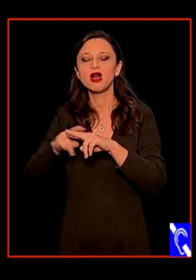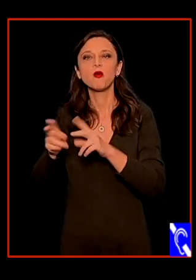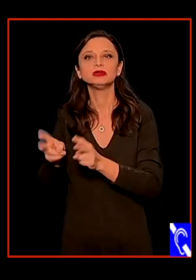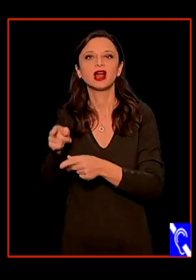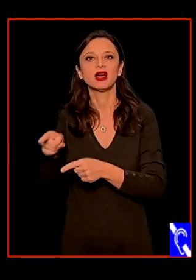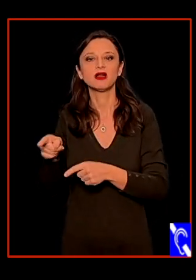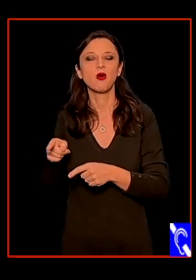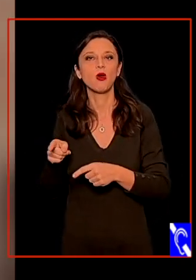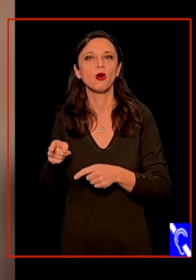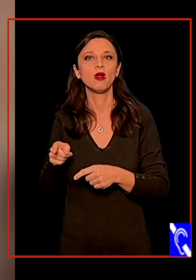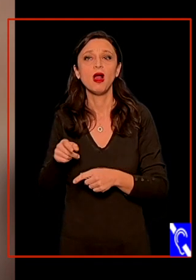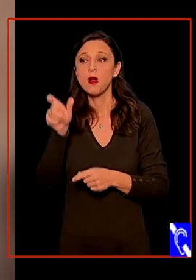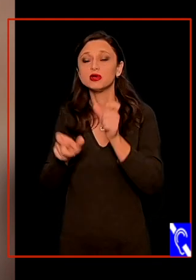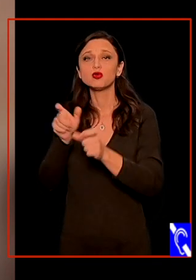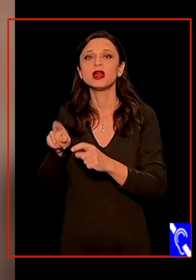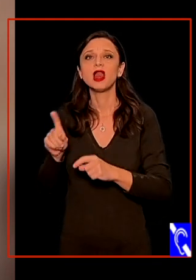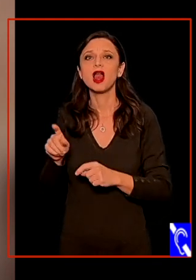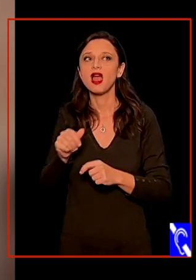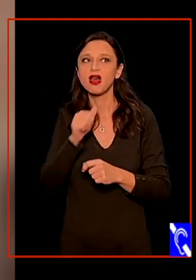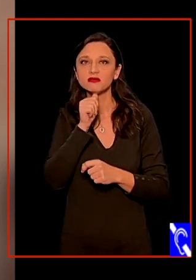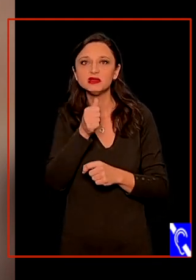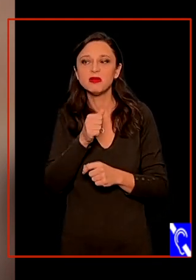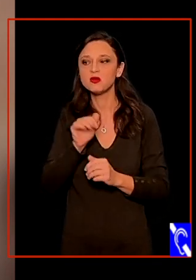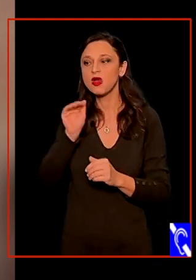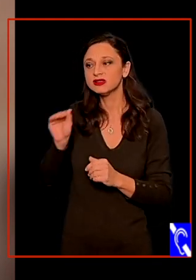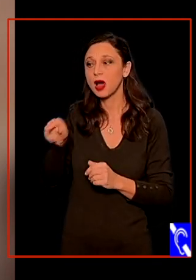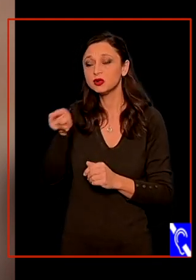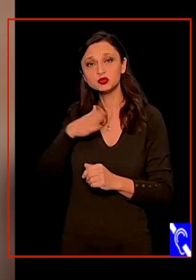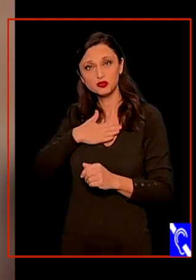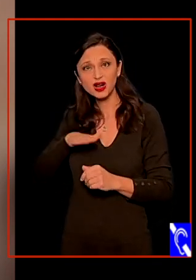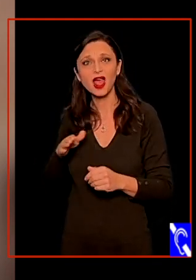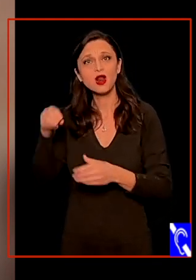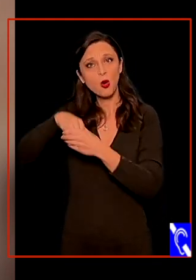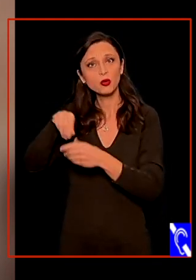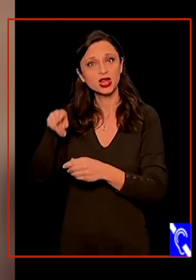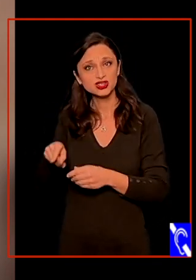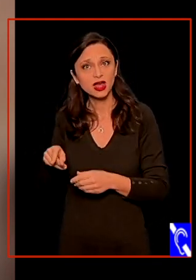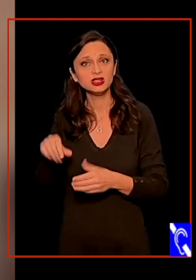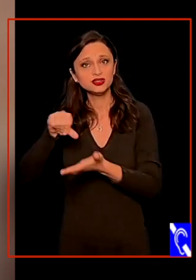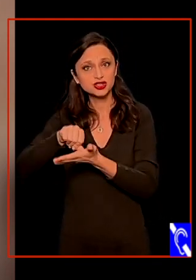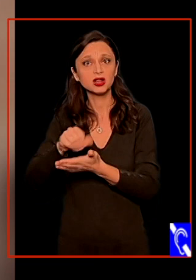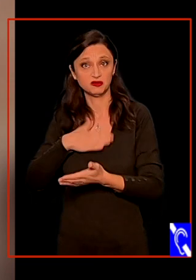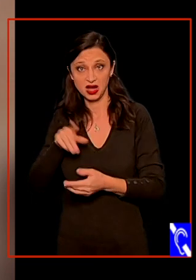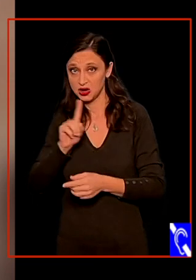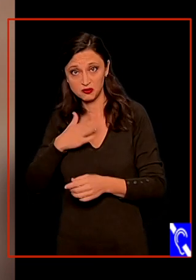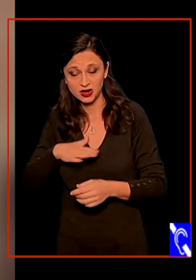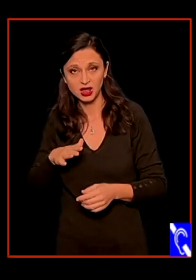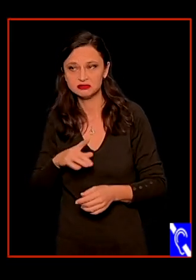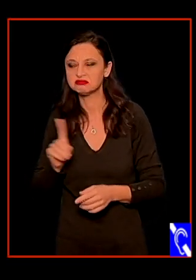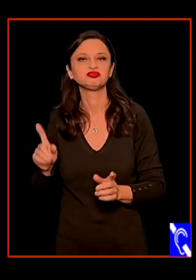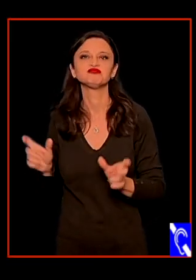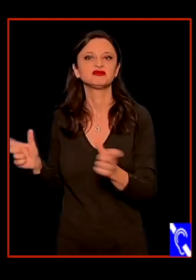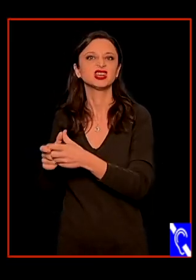fapt persoane pe care nu le întreabă nimeni dacă își doresc să locuiască sau nu în acele